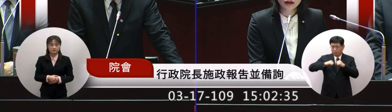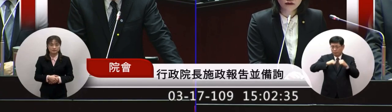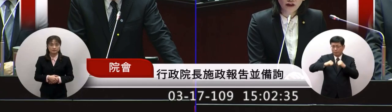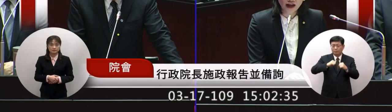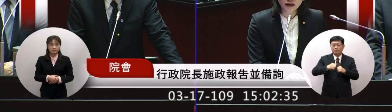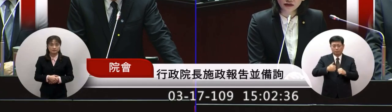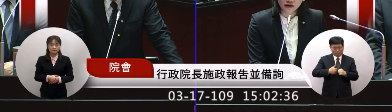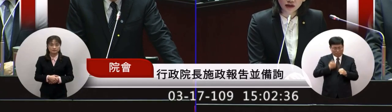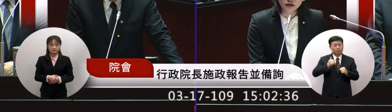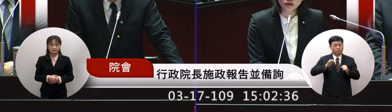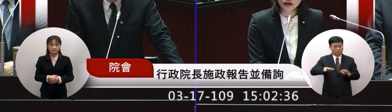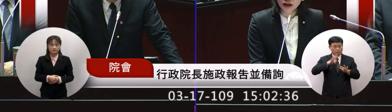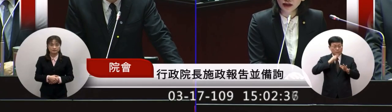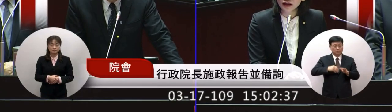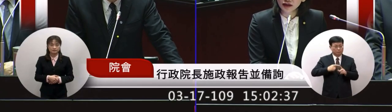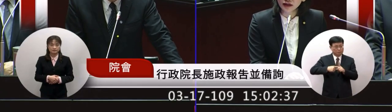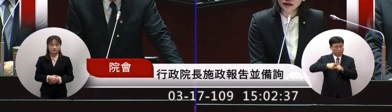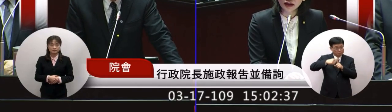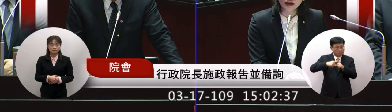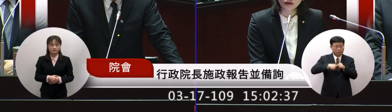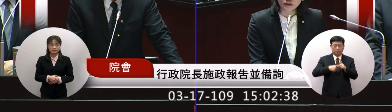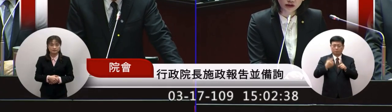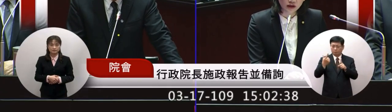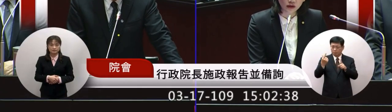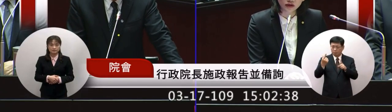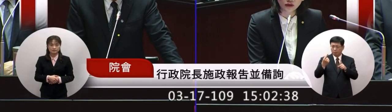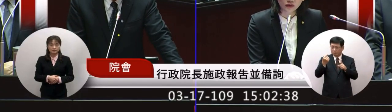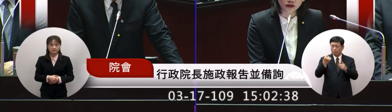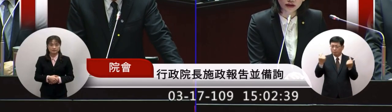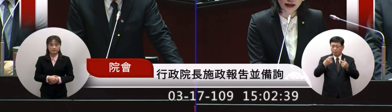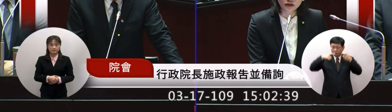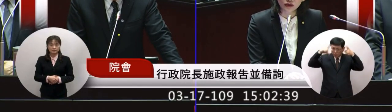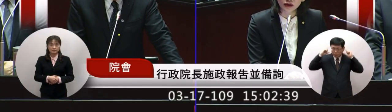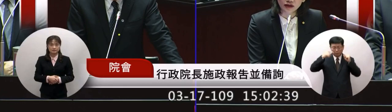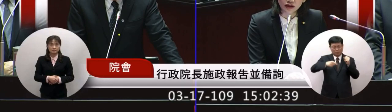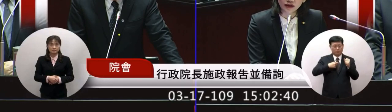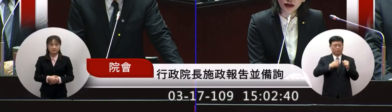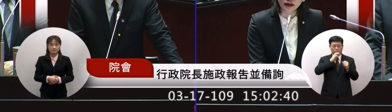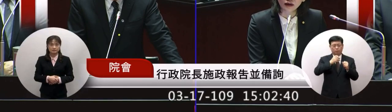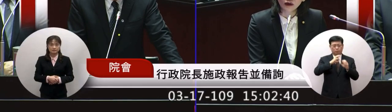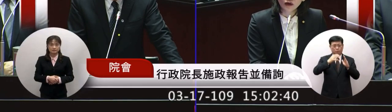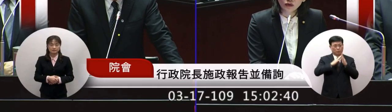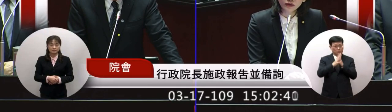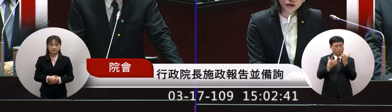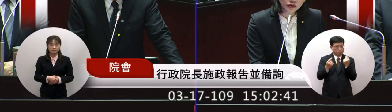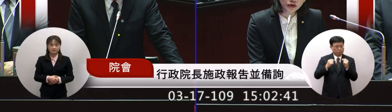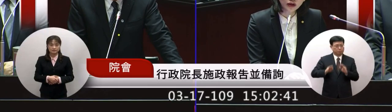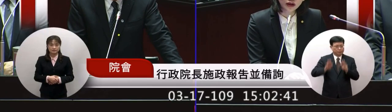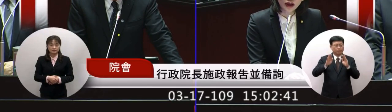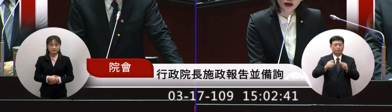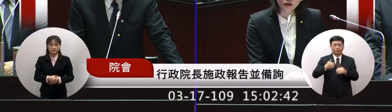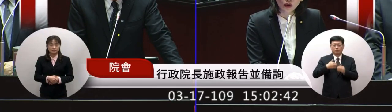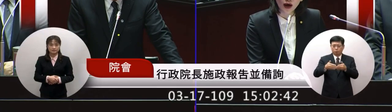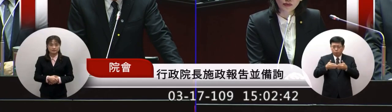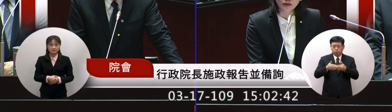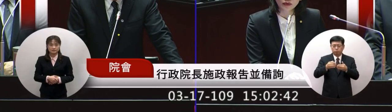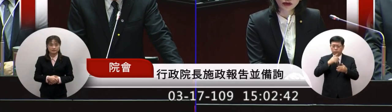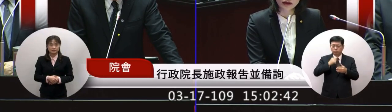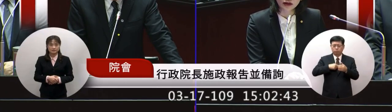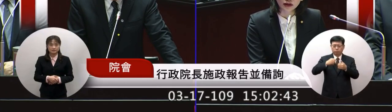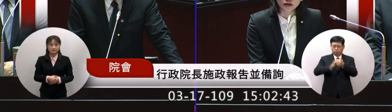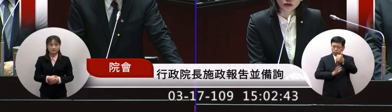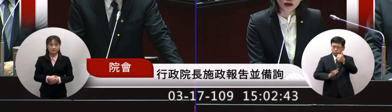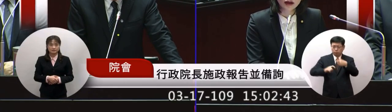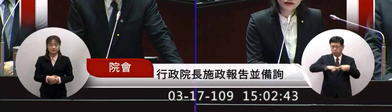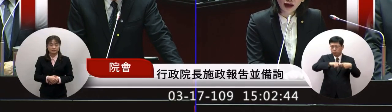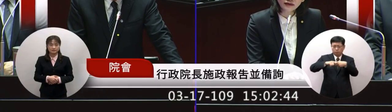面的发展的程度，也可以像我们的口罩国家队一样哦。我们需要跨部会